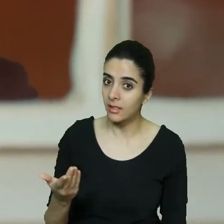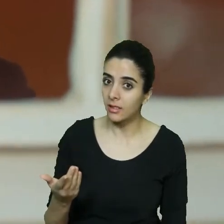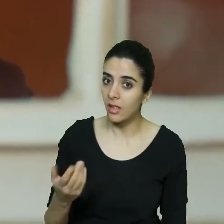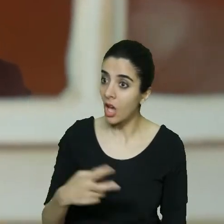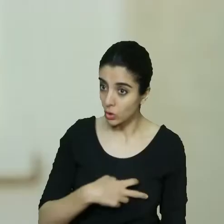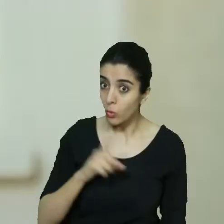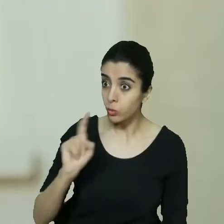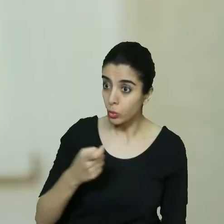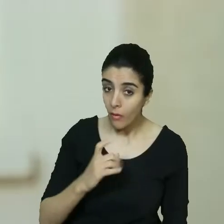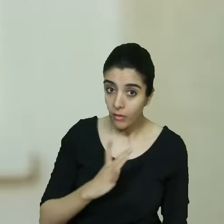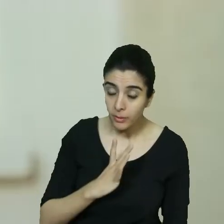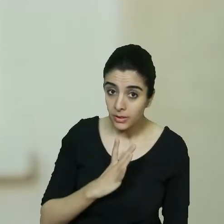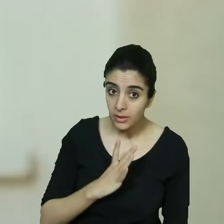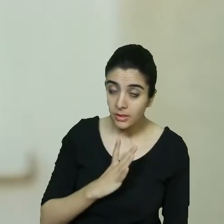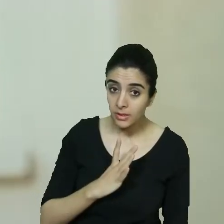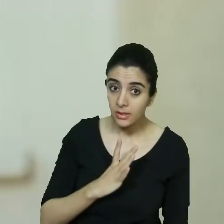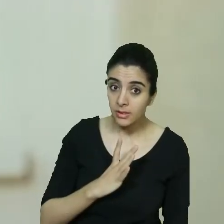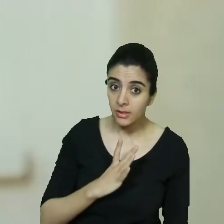bulabildin mi aşkı?